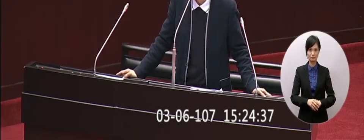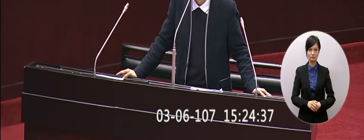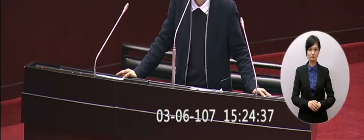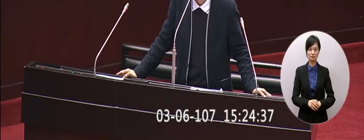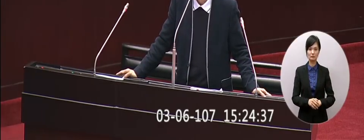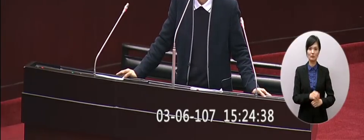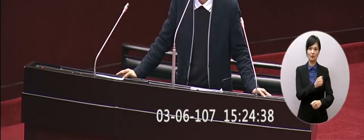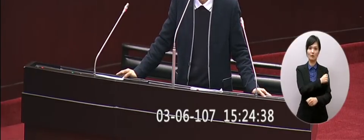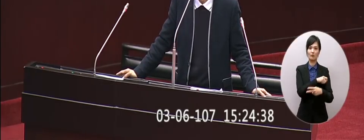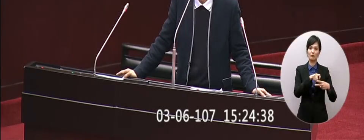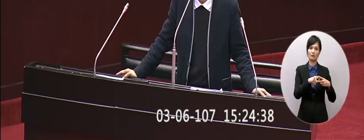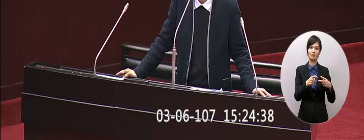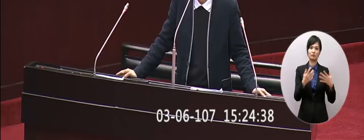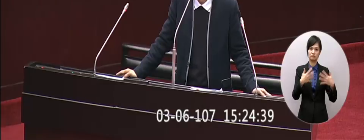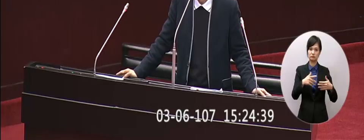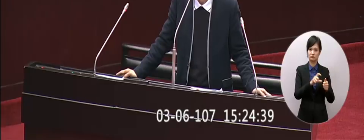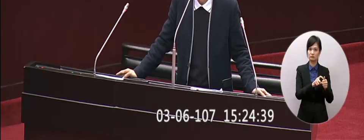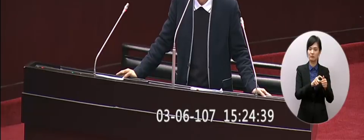的劳工的议题。